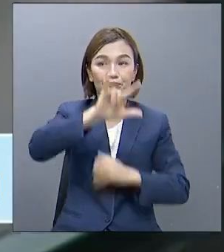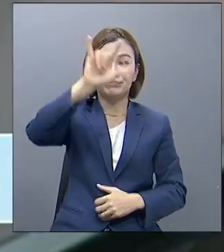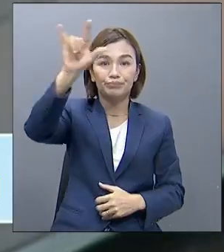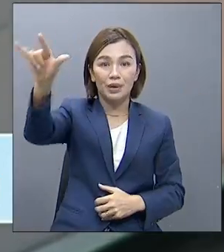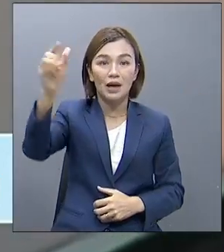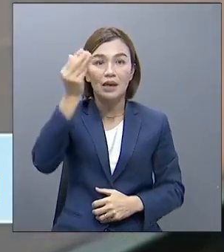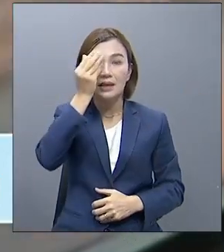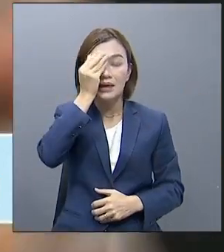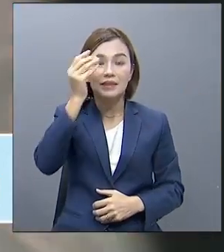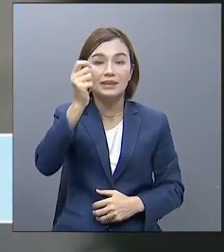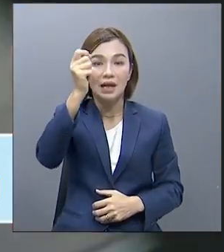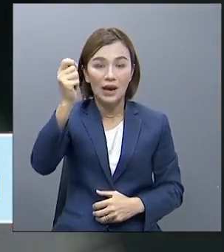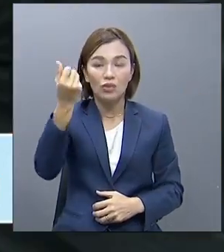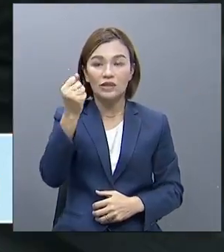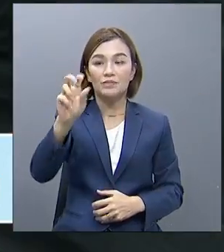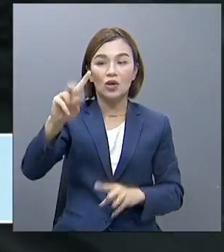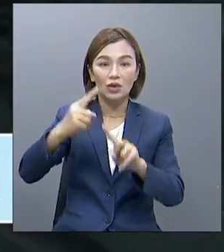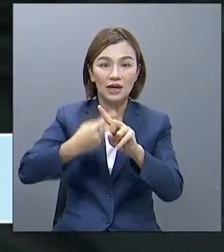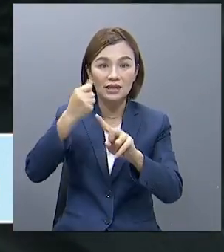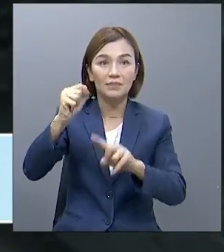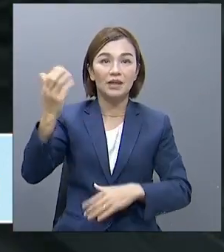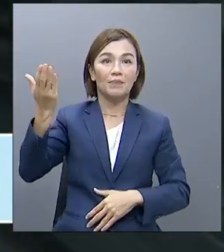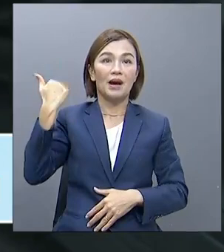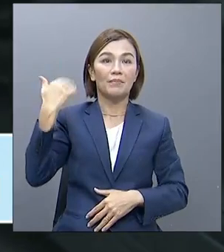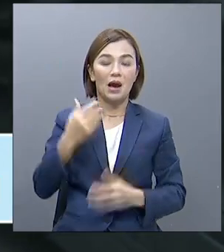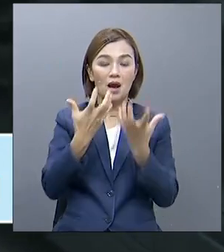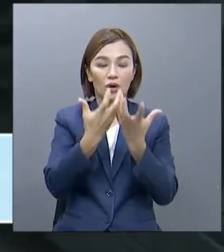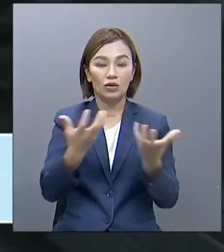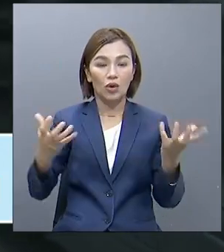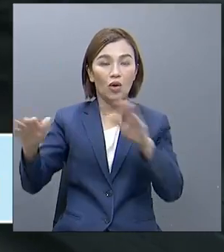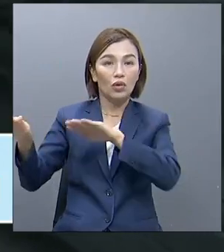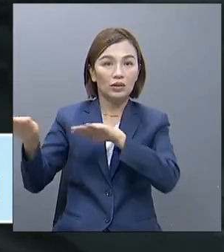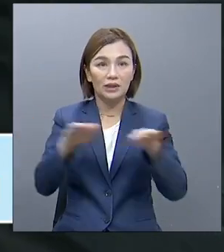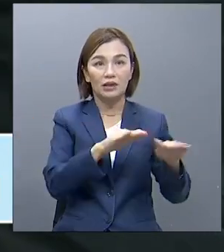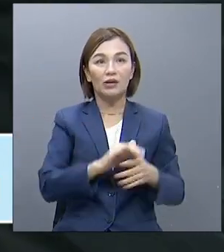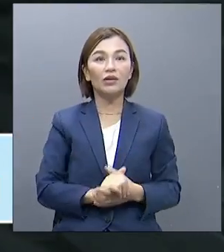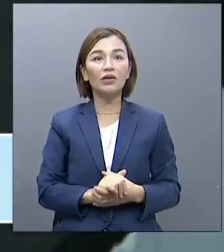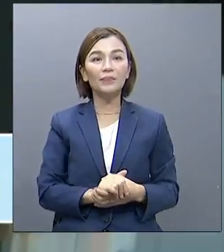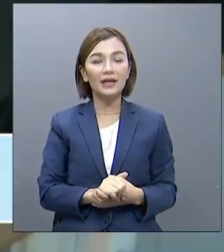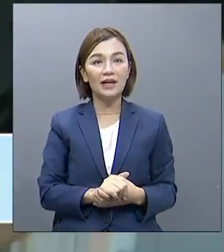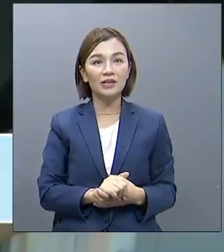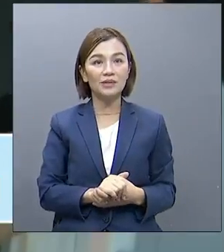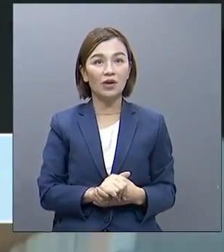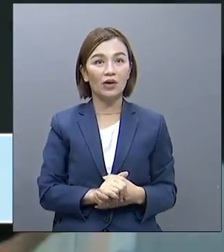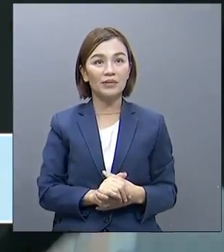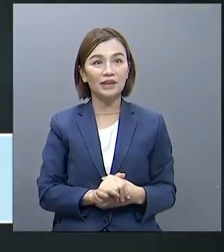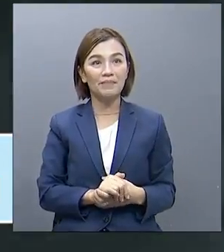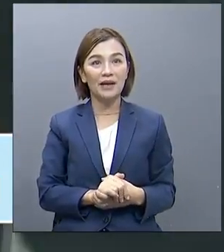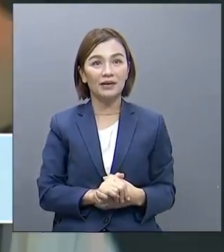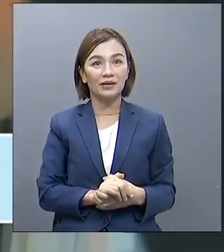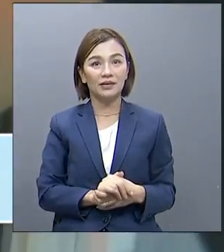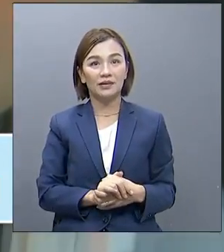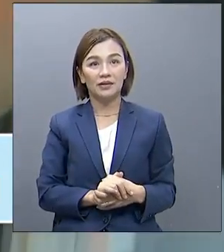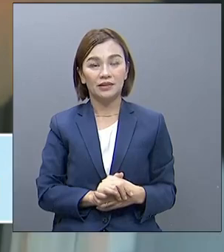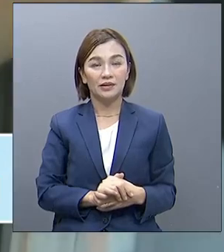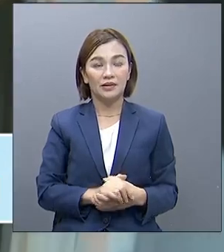วันที่12ตุลาคมที่ผ่านมาเตรียมข้าวของเหล่านี้ไว้เนี่ยเพื่อที่จะเตรียมตัวไปกินที่ประเทศอิสราเอลแ